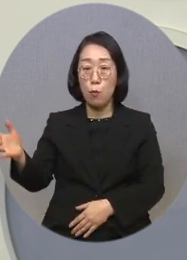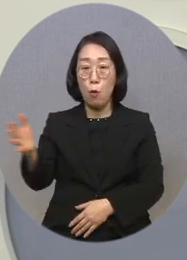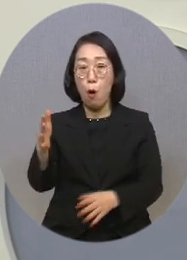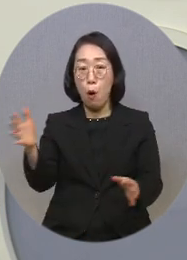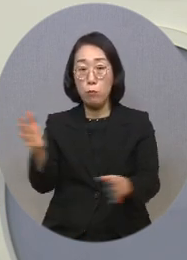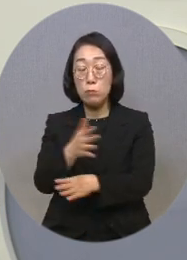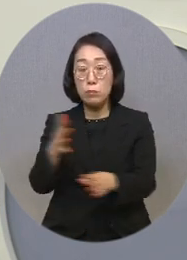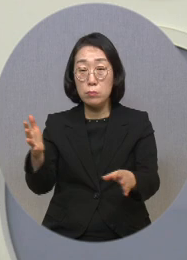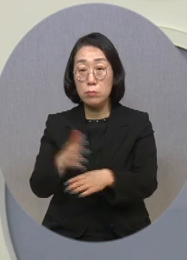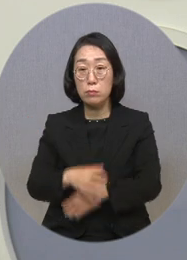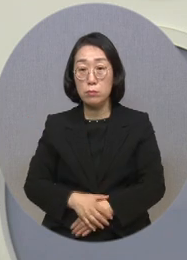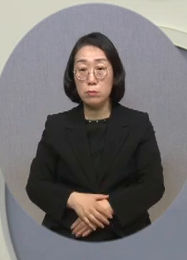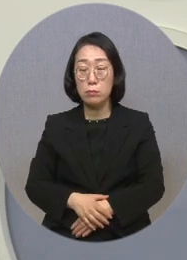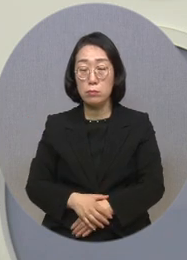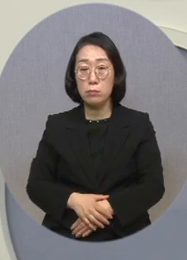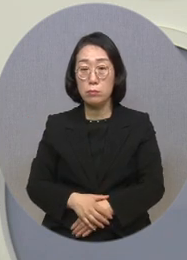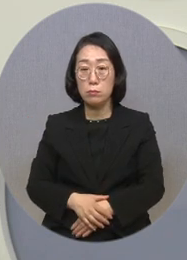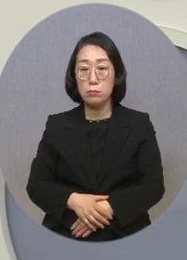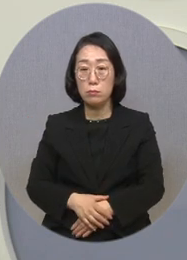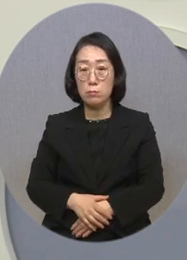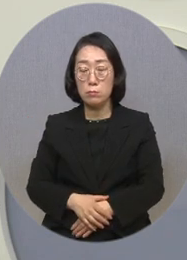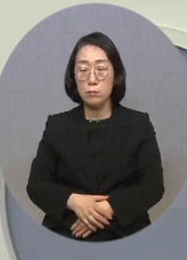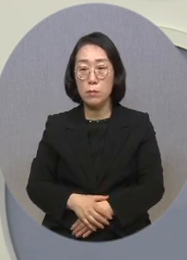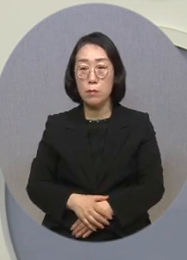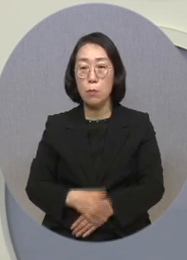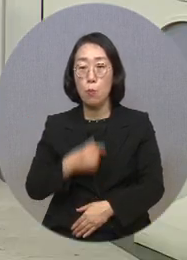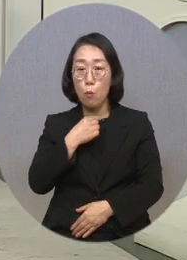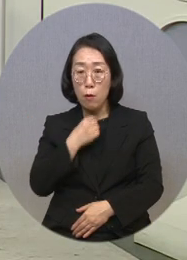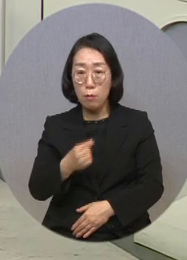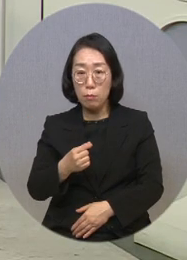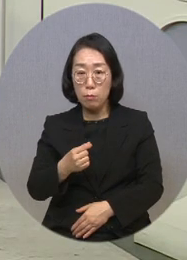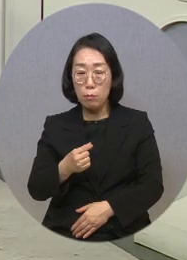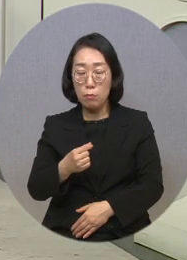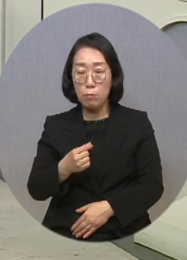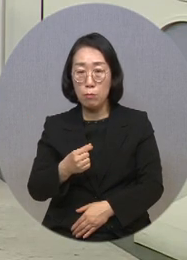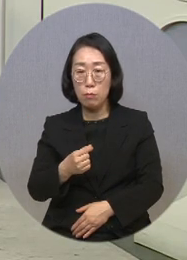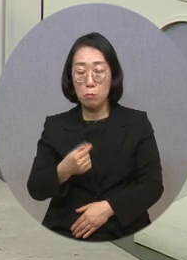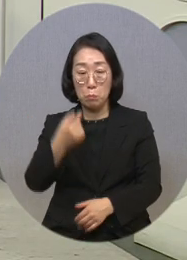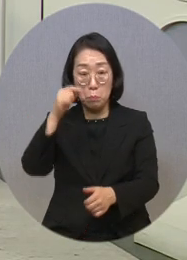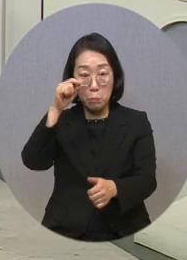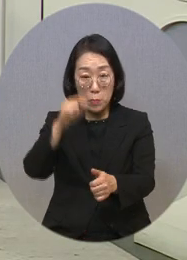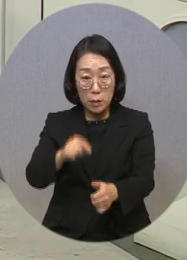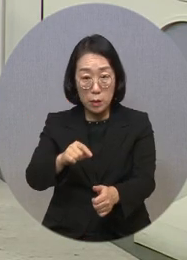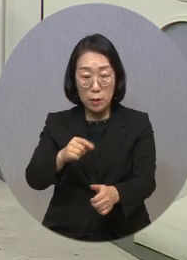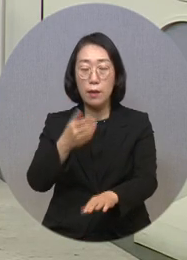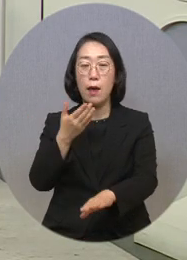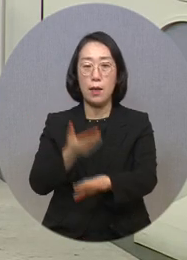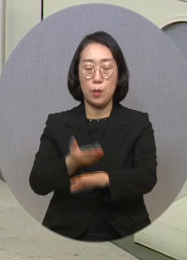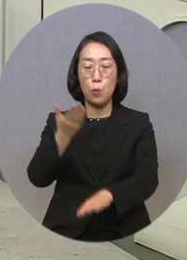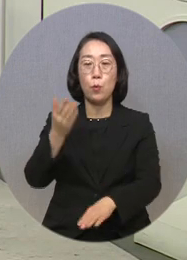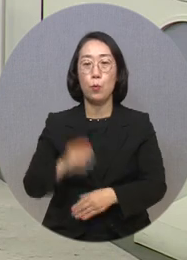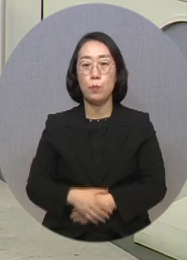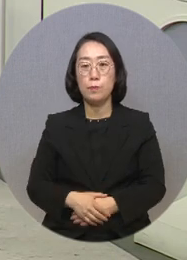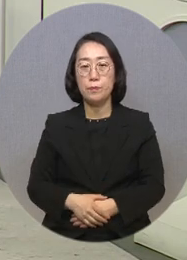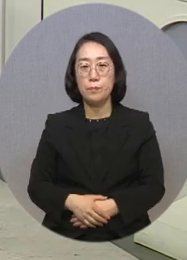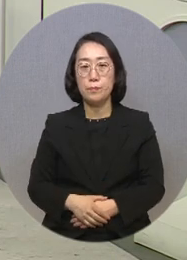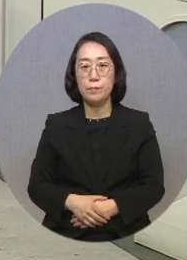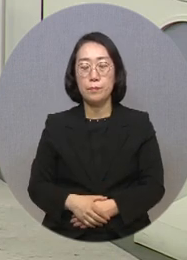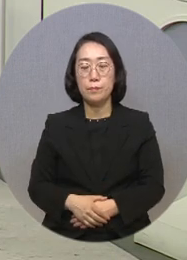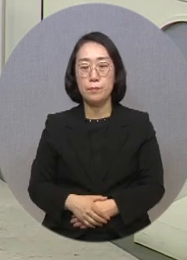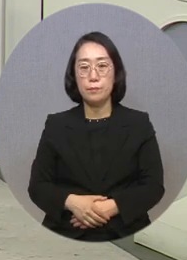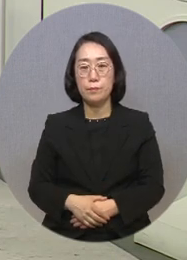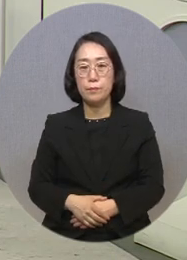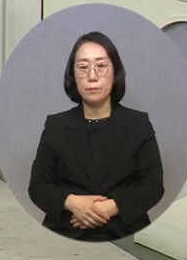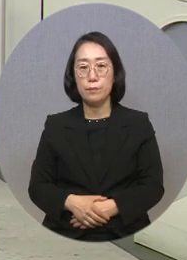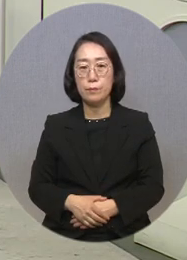허공에서 그냥 뭐 발에서 하늘이 원해서 되는 그러한 명을 받은 그게 아니고